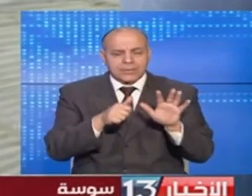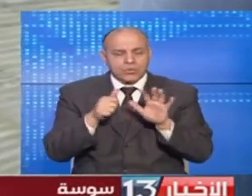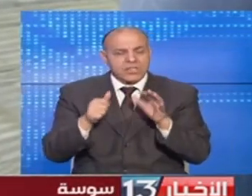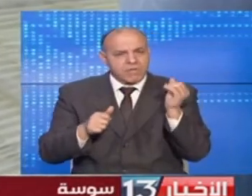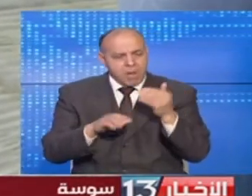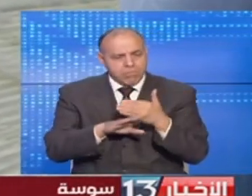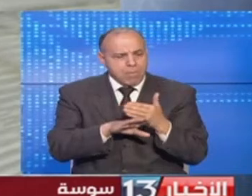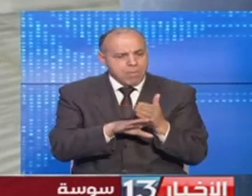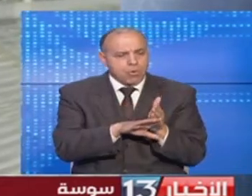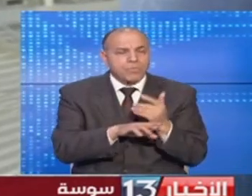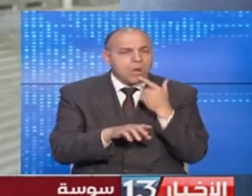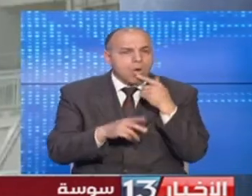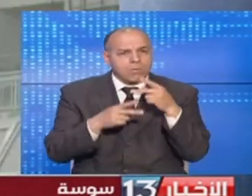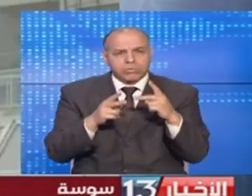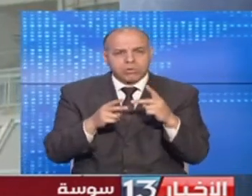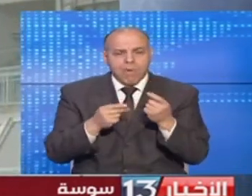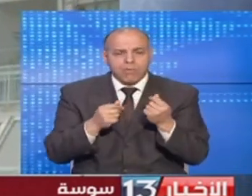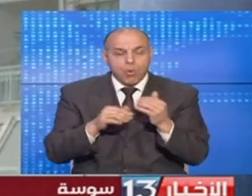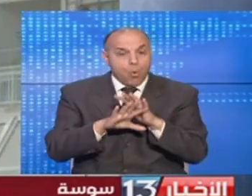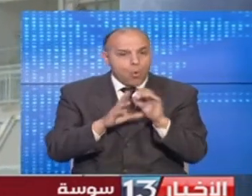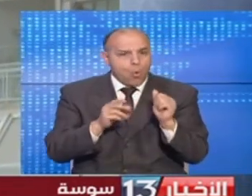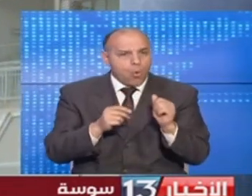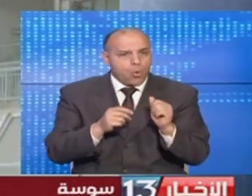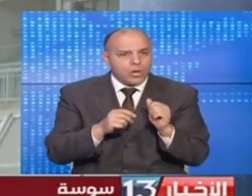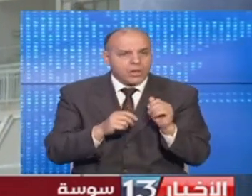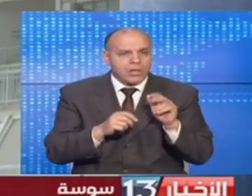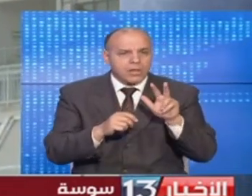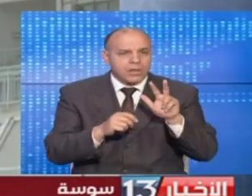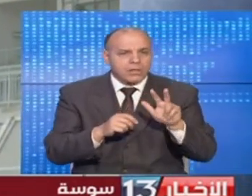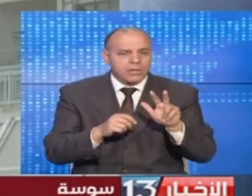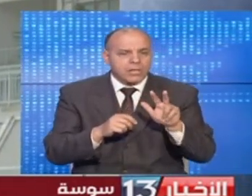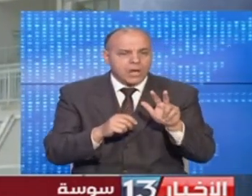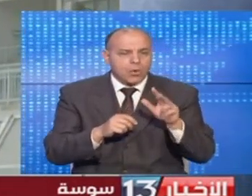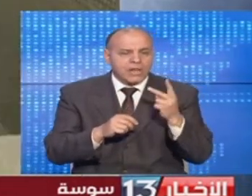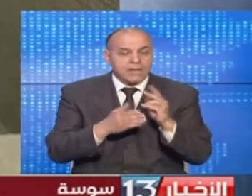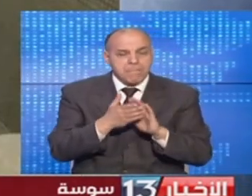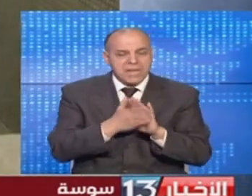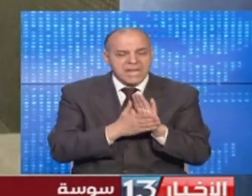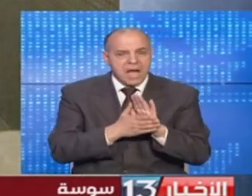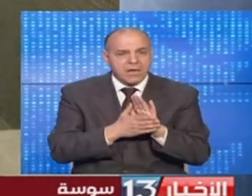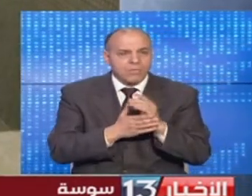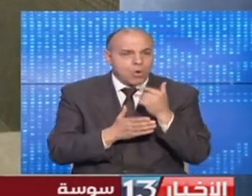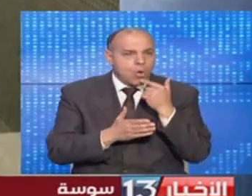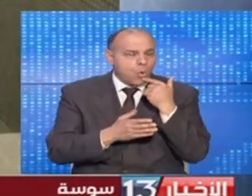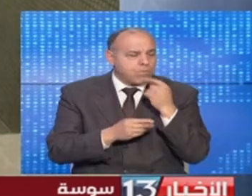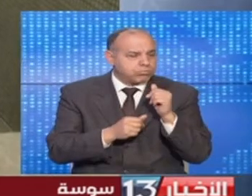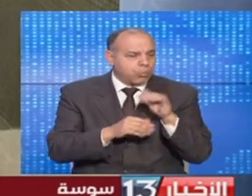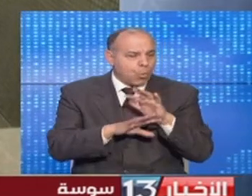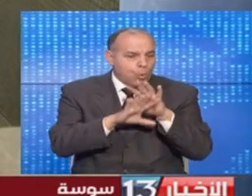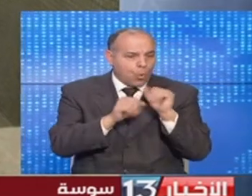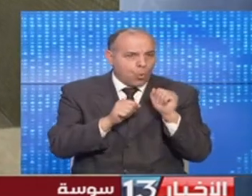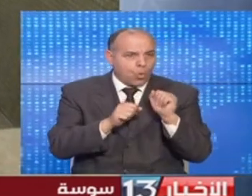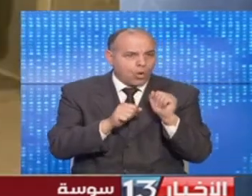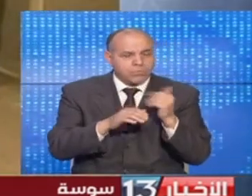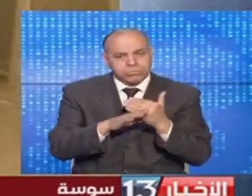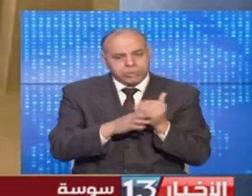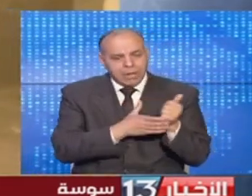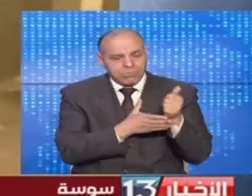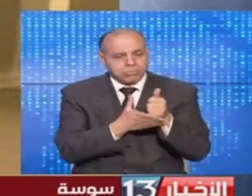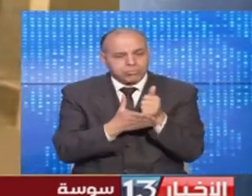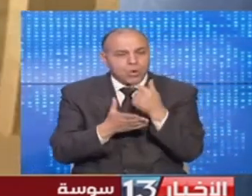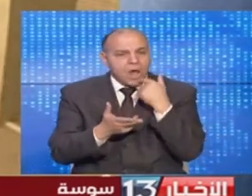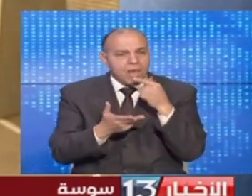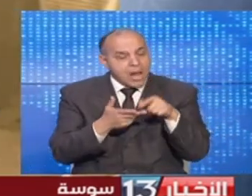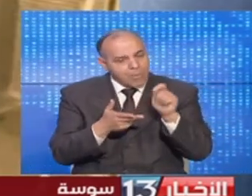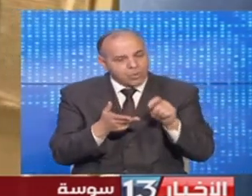بالمائه و فاقت قيمه المصاريف الاثنين والثلاثين مليون دينار بعد تحريم تكلفتها تبعا للتدخلات الاضافيه